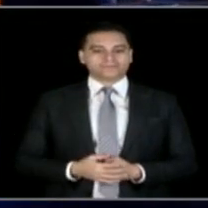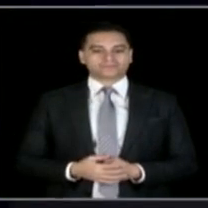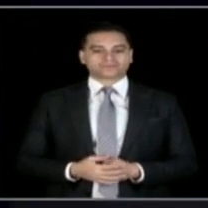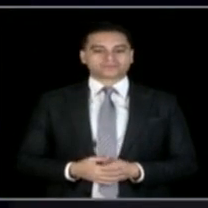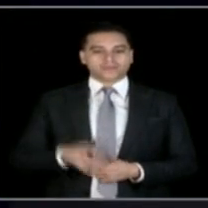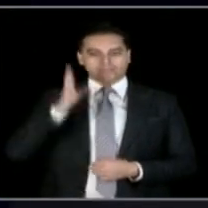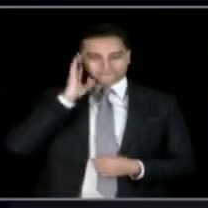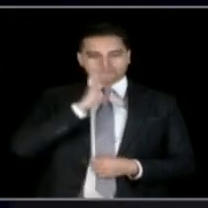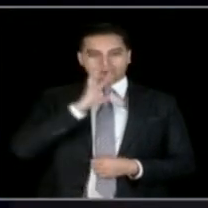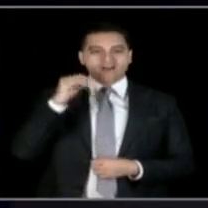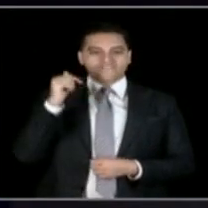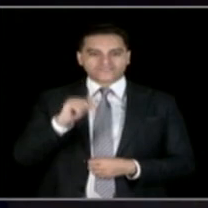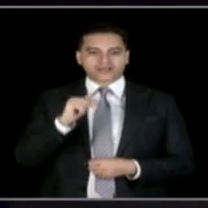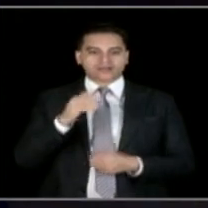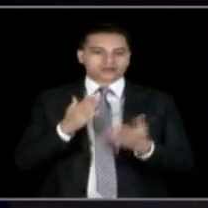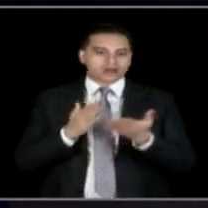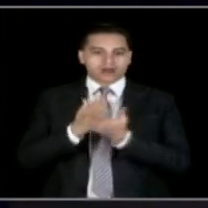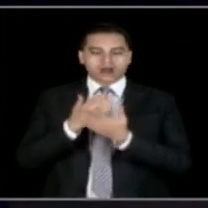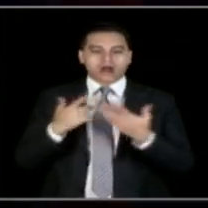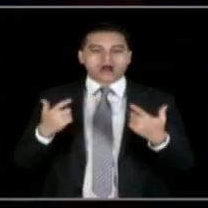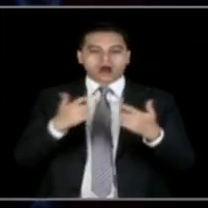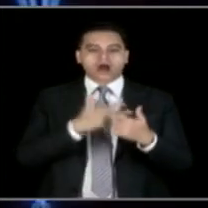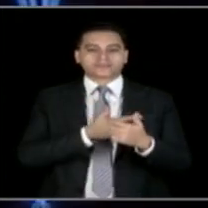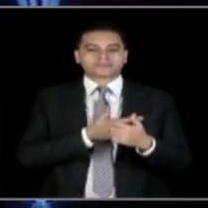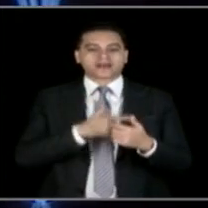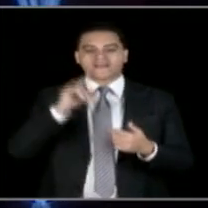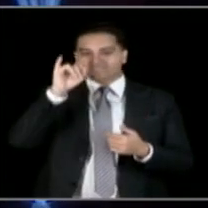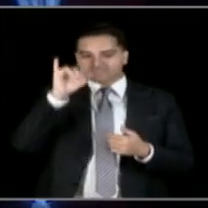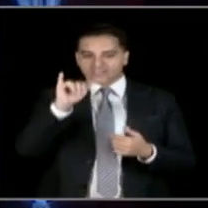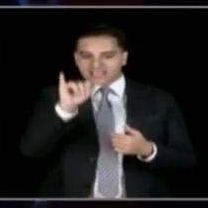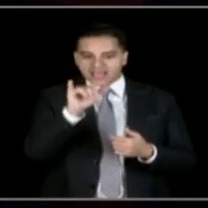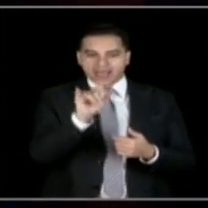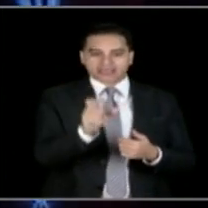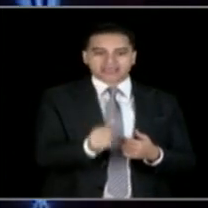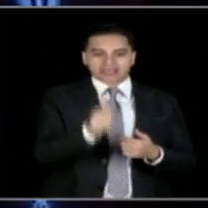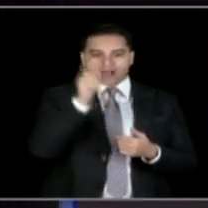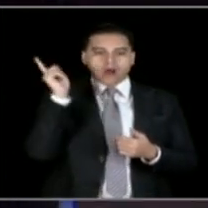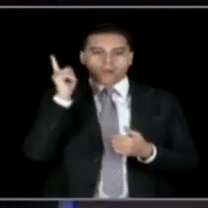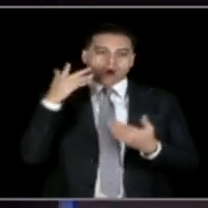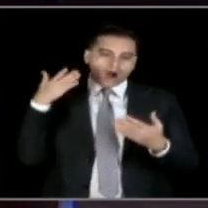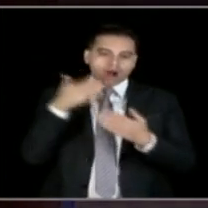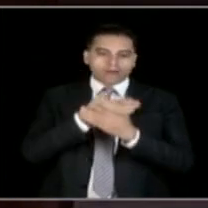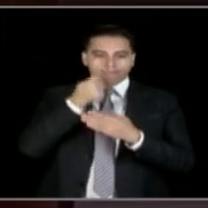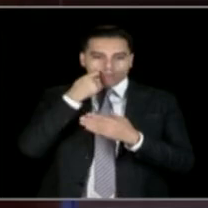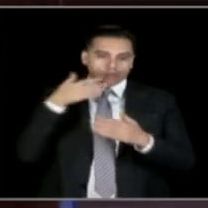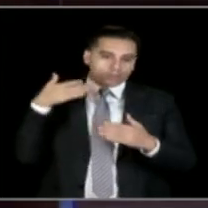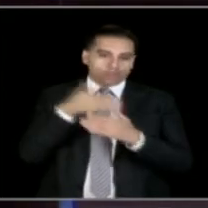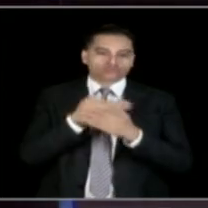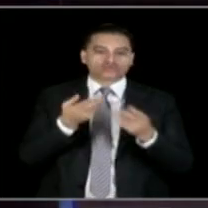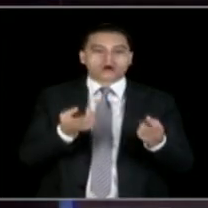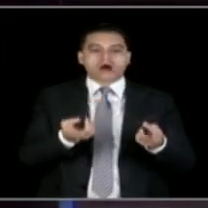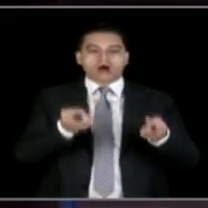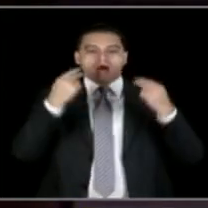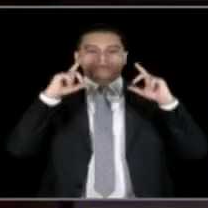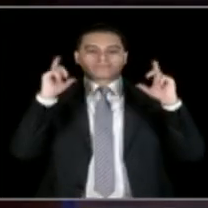عملية فيينا هي حادث اختطاف وزراء بمقر إحدى المنظمات الدولية